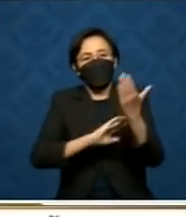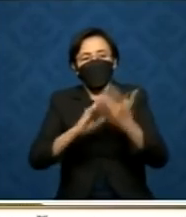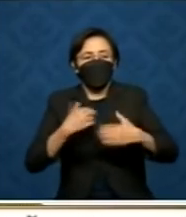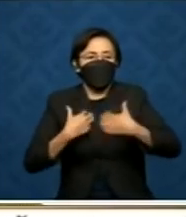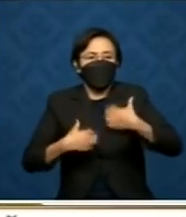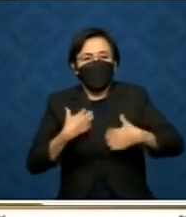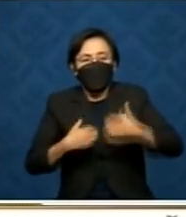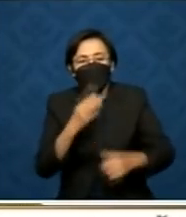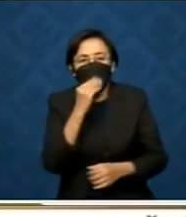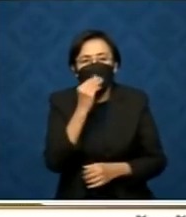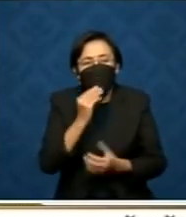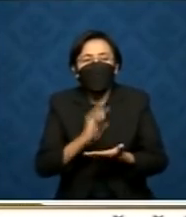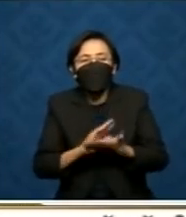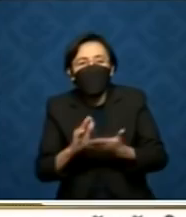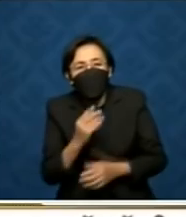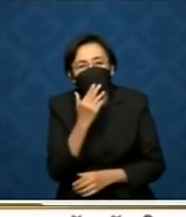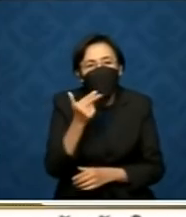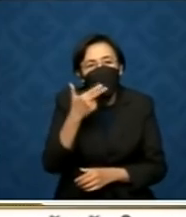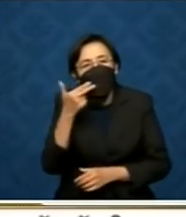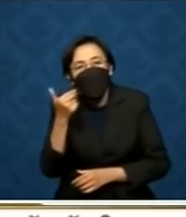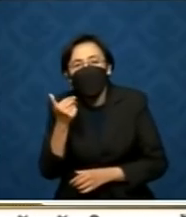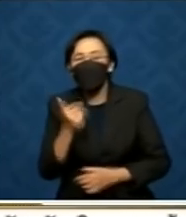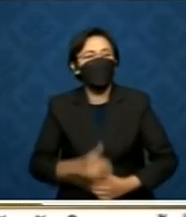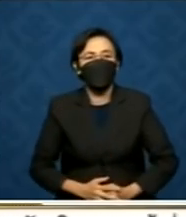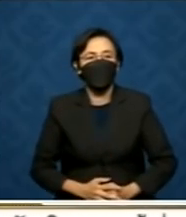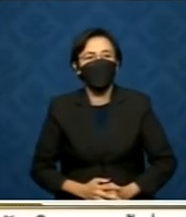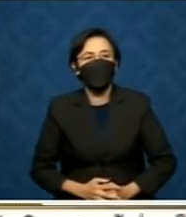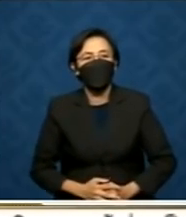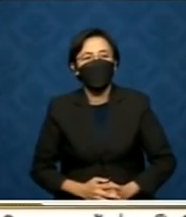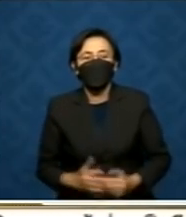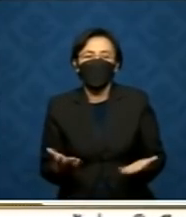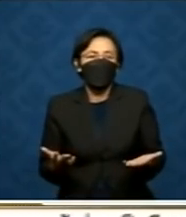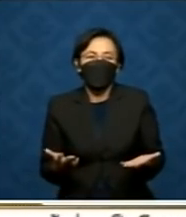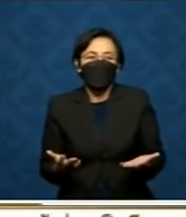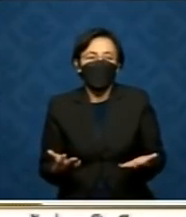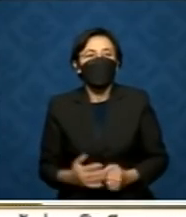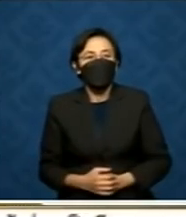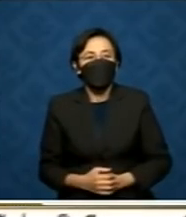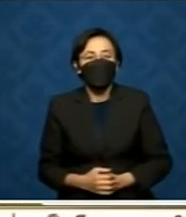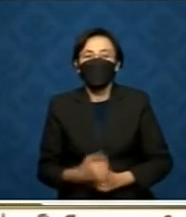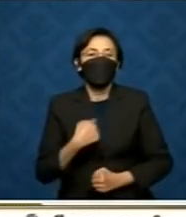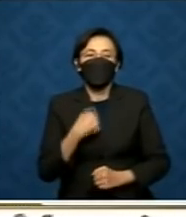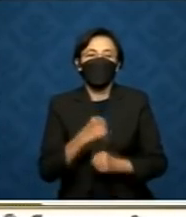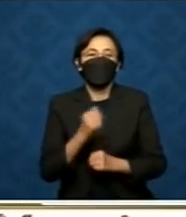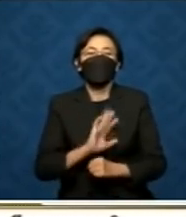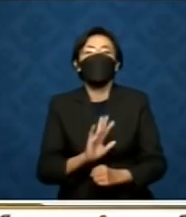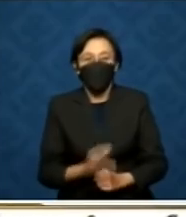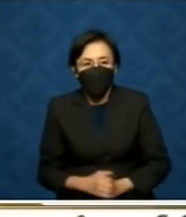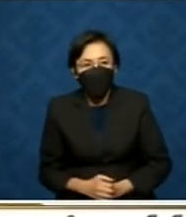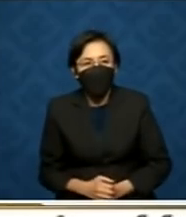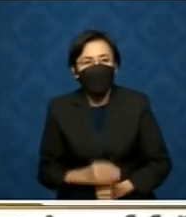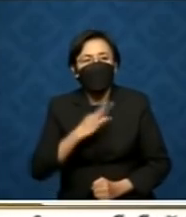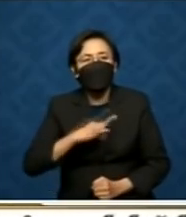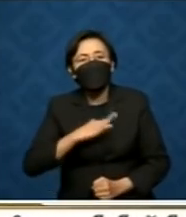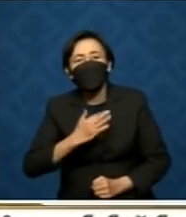ใช้นะจ๊ะนาจารย์อีกนิดไหล่ผายแขนเนี้ยไม่ใช่เหรอครับถ้าทำอย่างนั้นก็เหมือนกับ